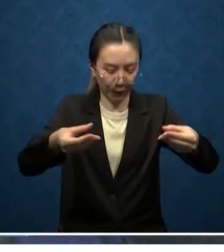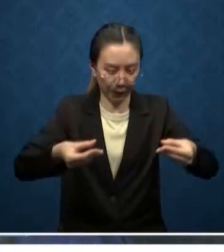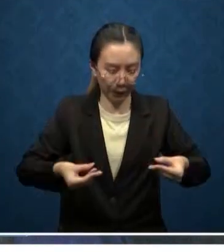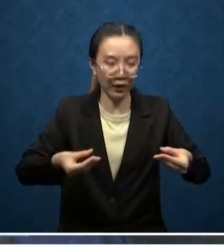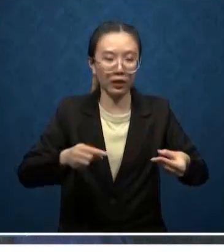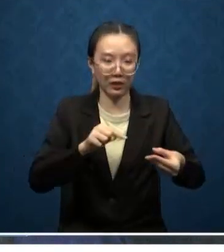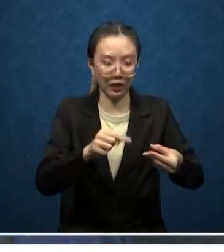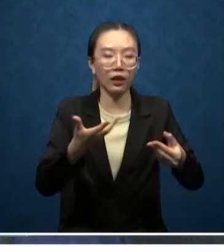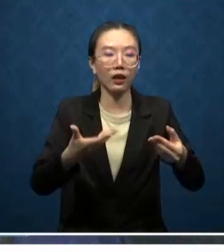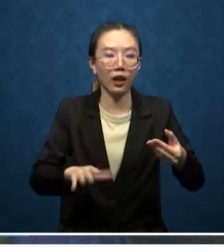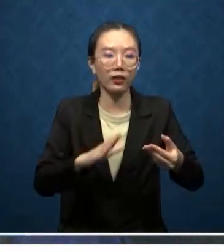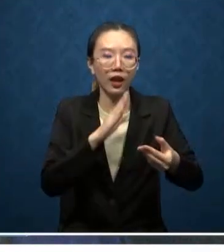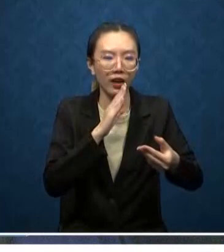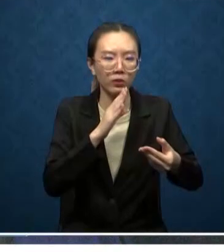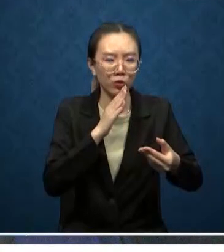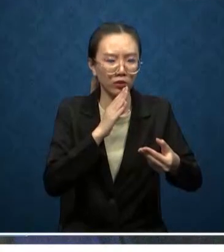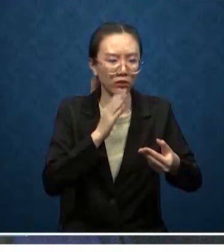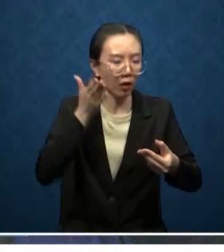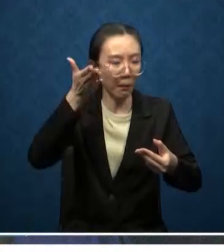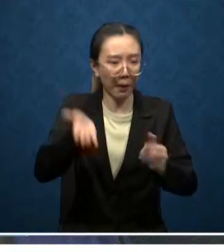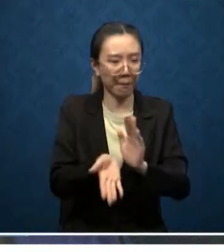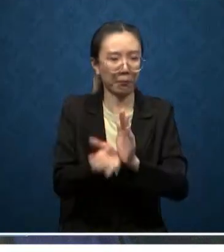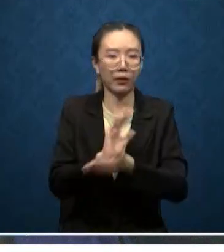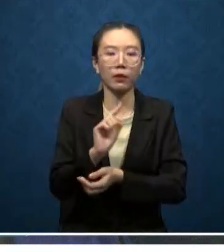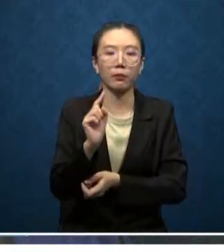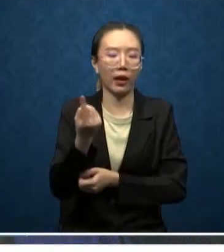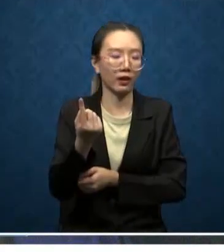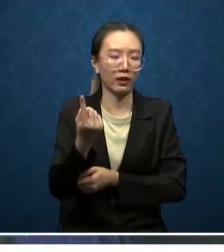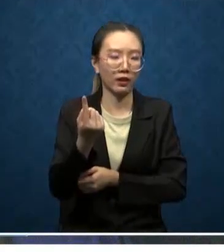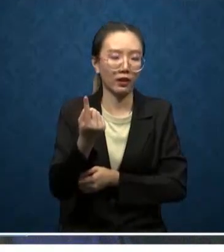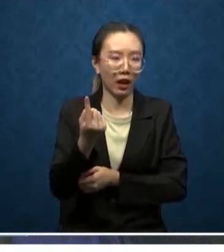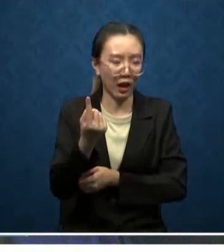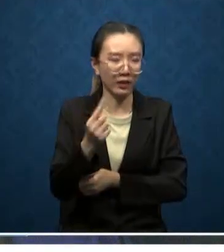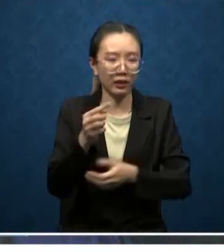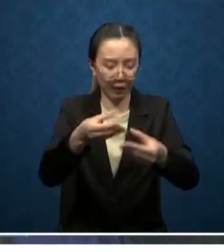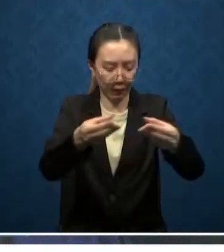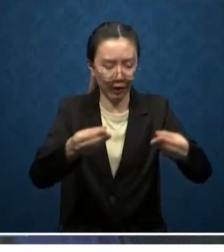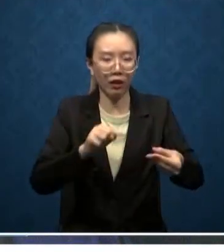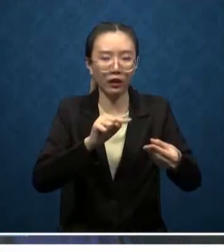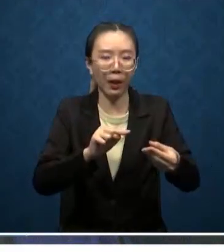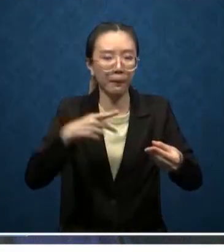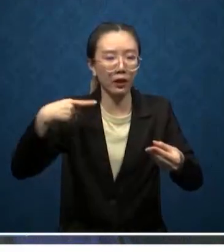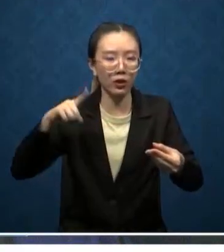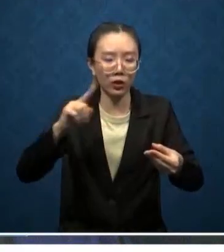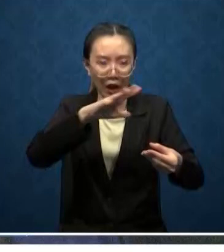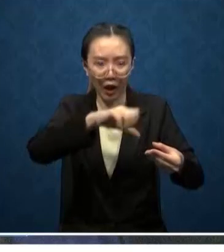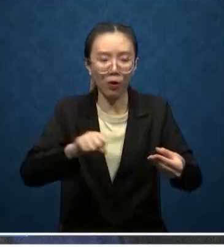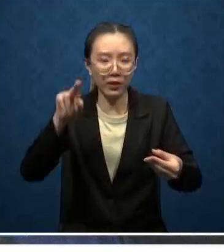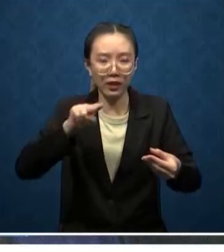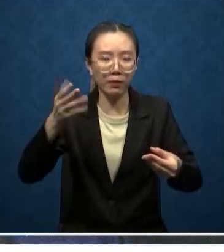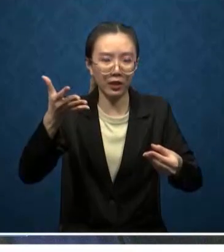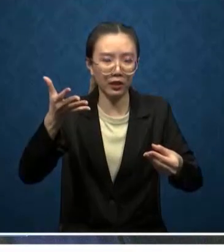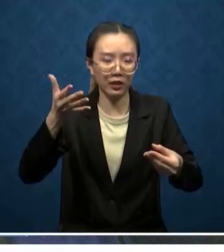เกรียงว่าถ้าเปลี่ยนใหม่แล้วถ้าไม่ได้มีการใช้ประโยชน์งานวิจัยตรงนี้นะคะที่ได้